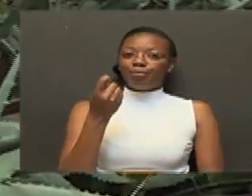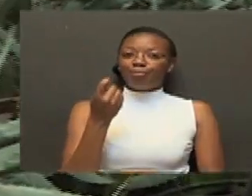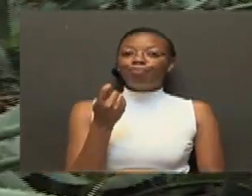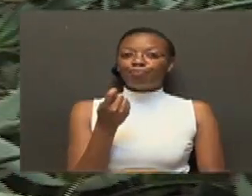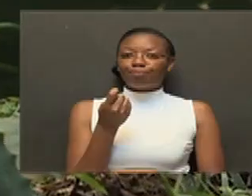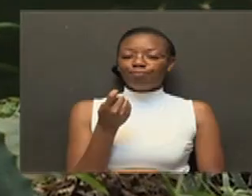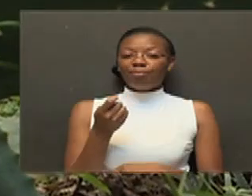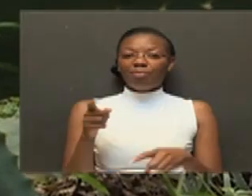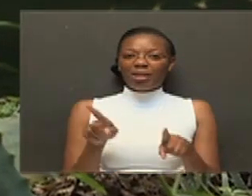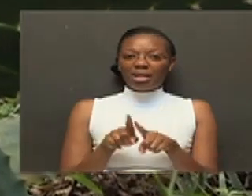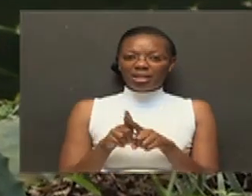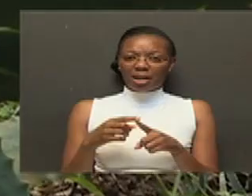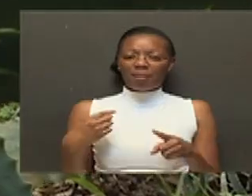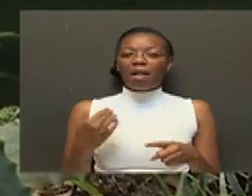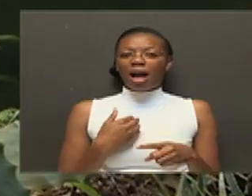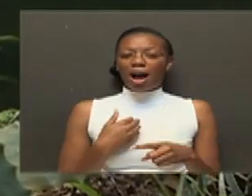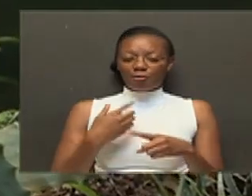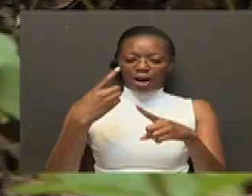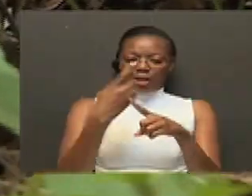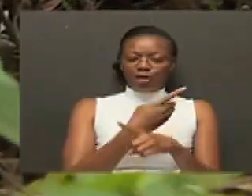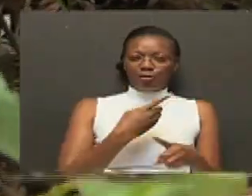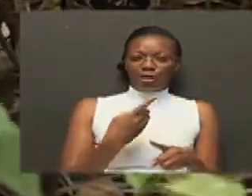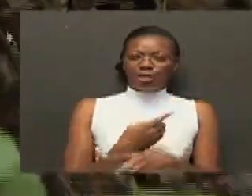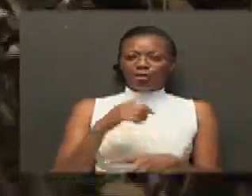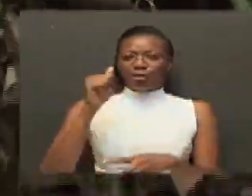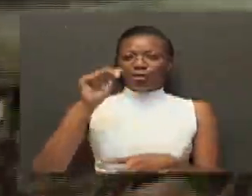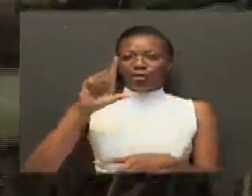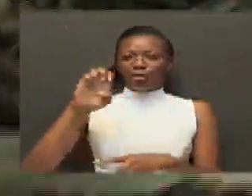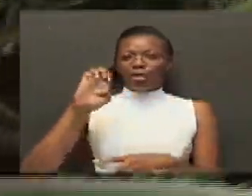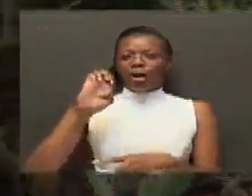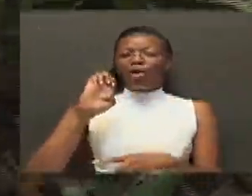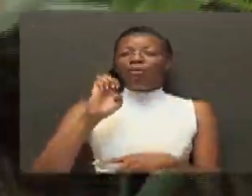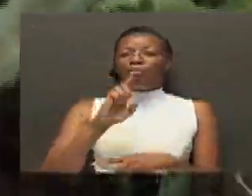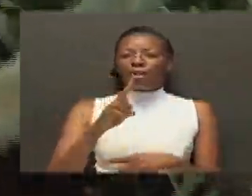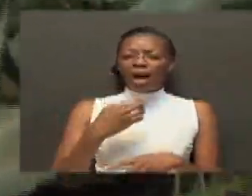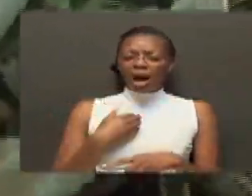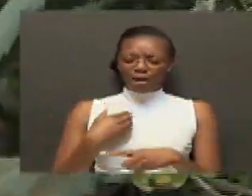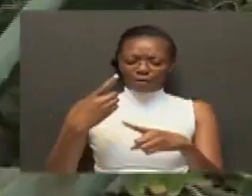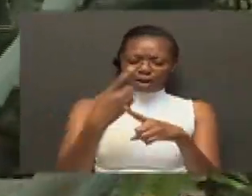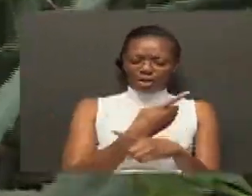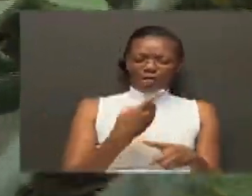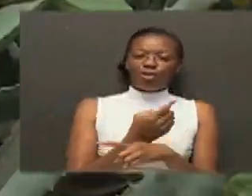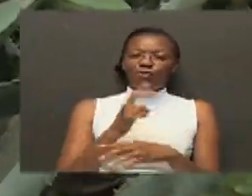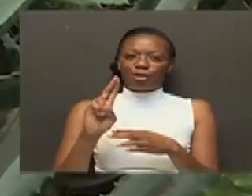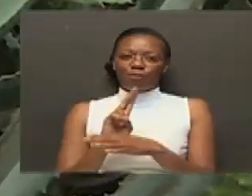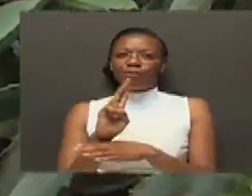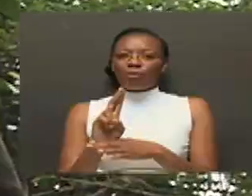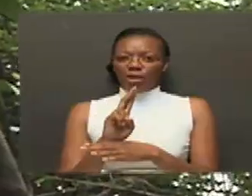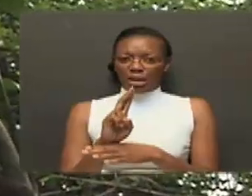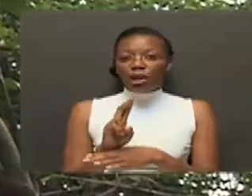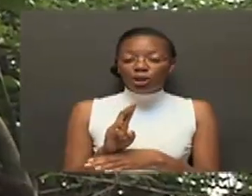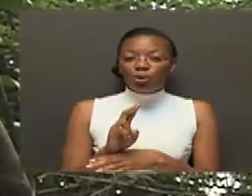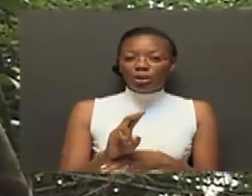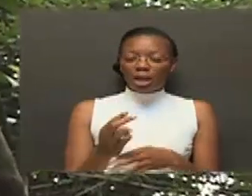Kama vile tu kulivyo na aina mbalimbali ya aloe vera na kila aina ikiwa na matumizi mbalimbali, ndivyo ilivyo